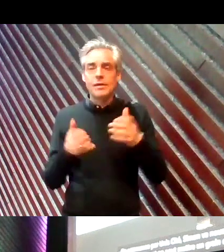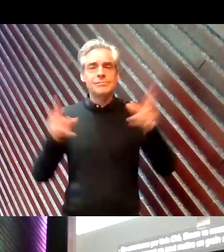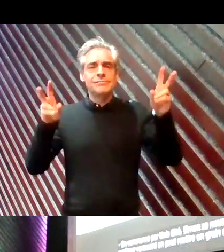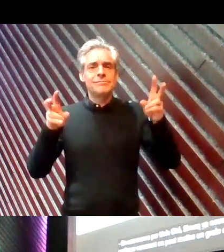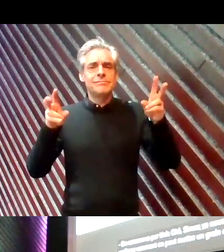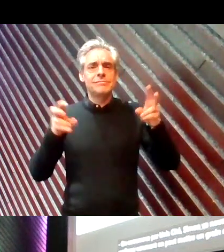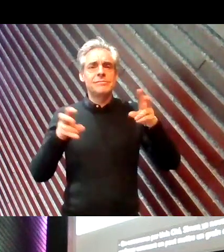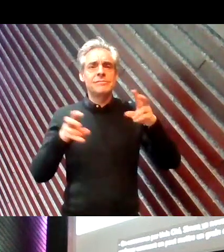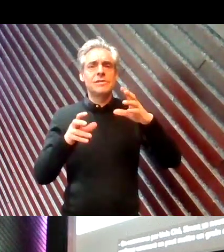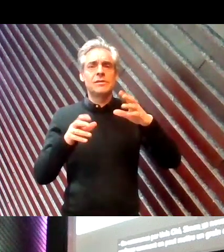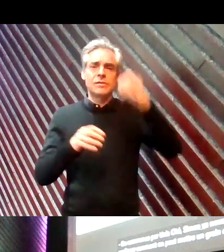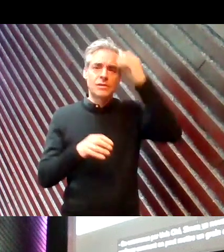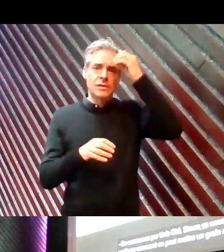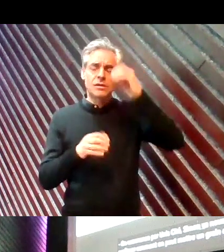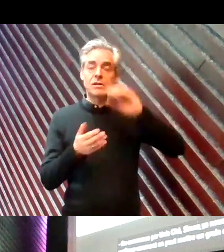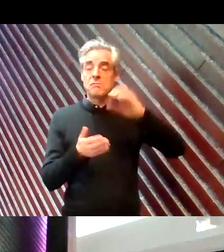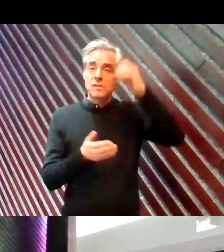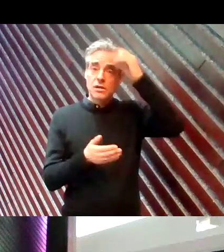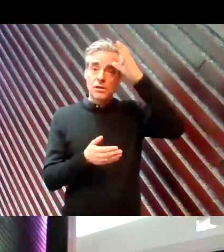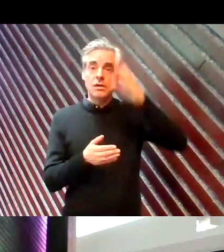citoyen. Citoyen.